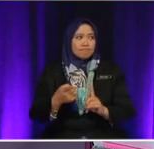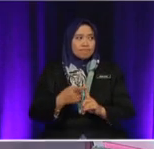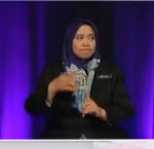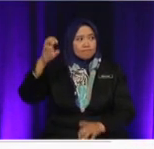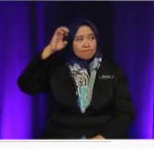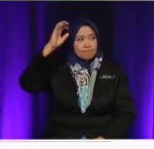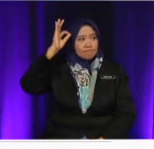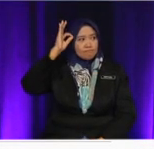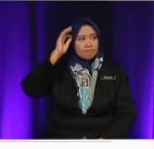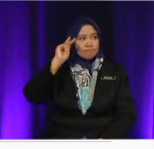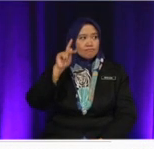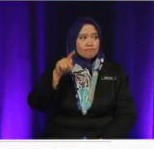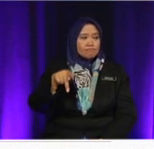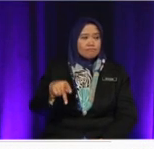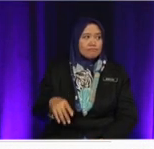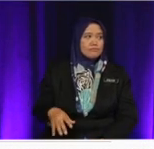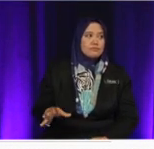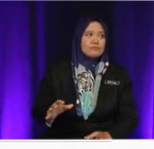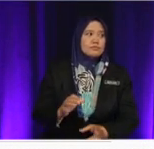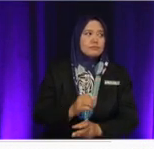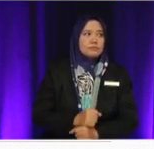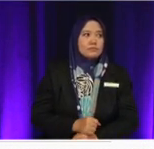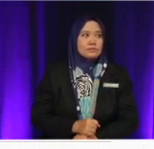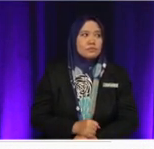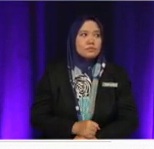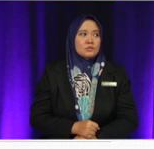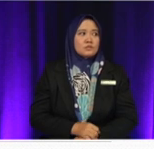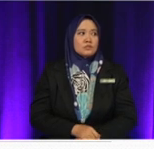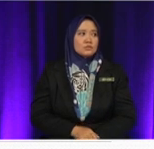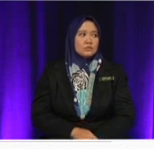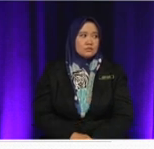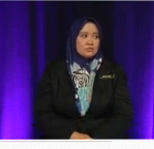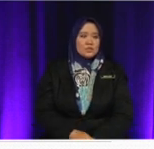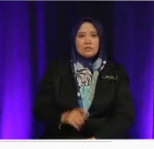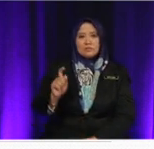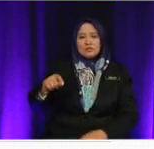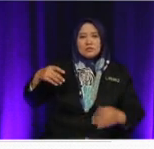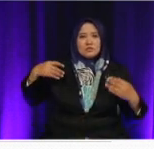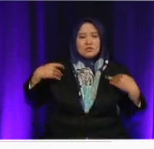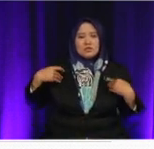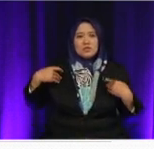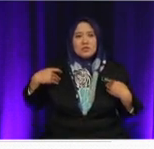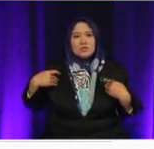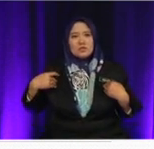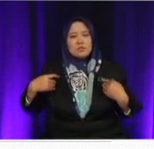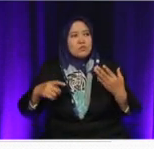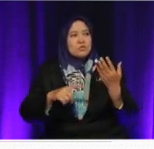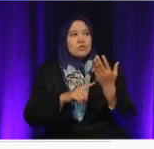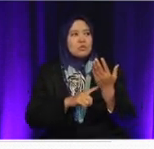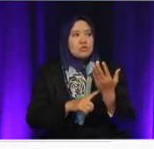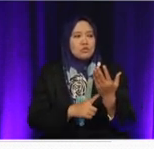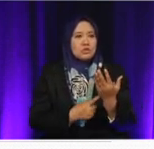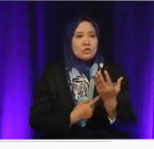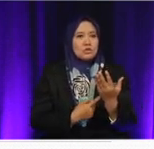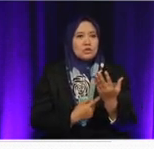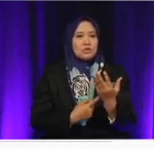memiliki kemahiran. Okey, cara jawab bahagian C, pastikanlah kepala ayat ataupun mulakanlah dengan kaitan kes. Maknanya